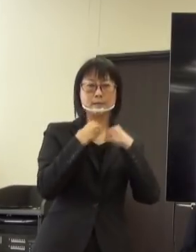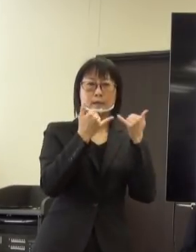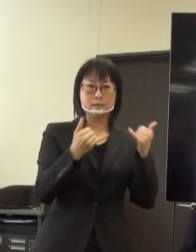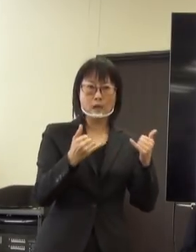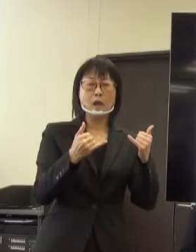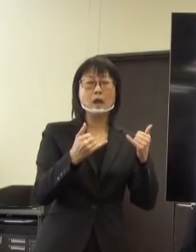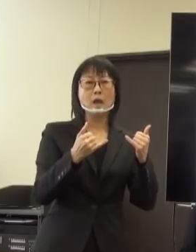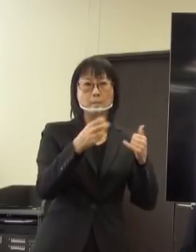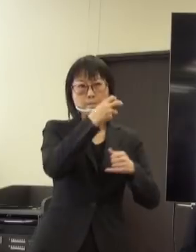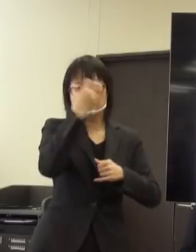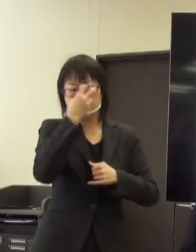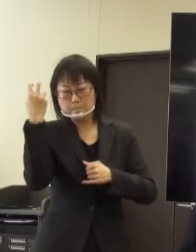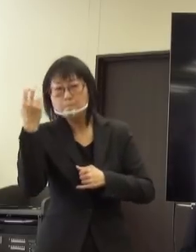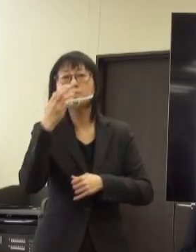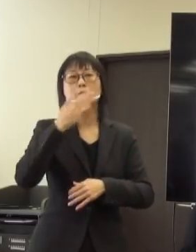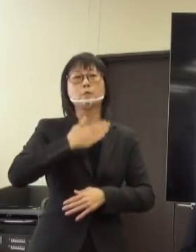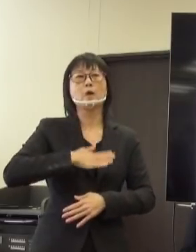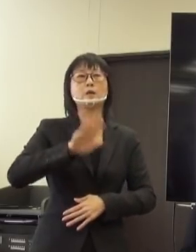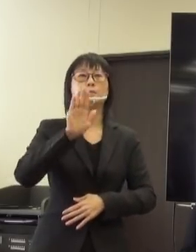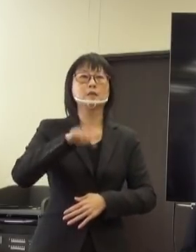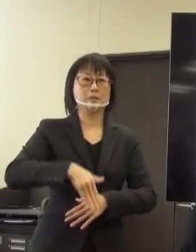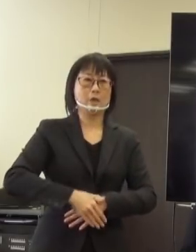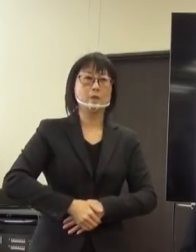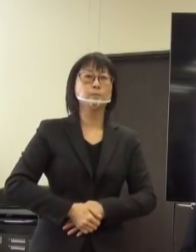ところ、この